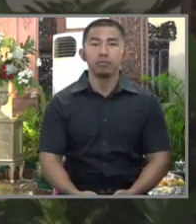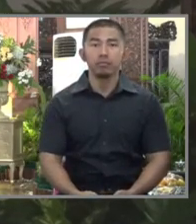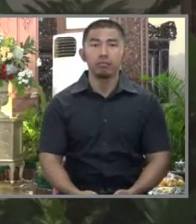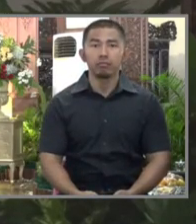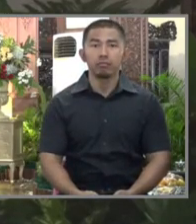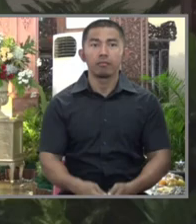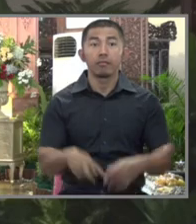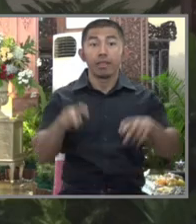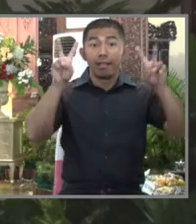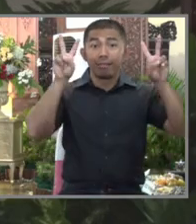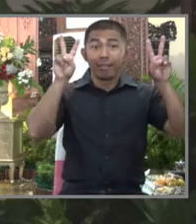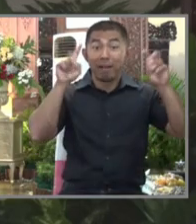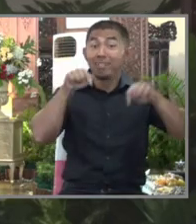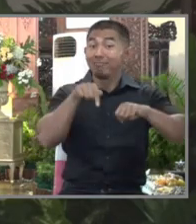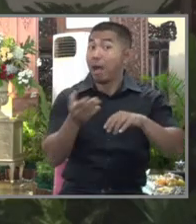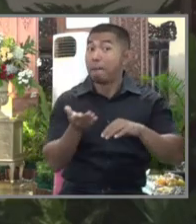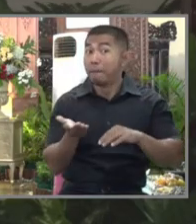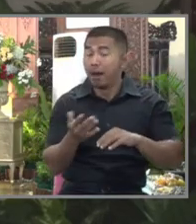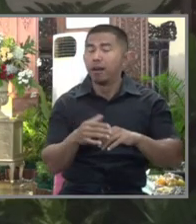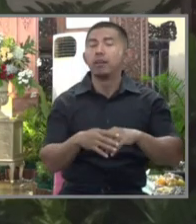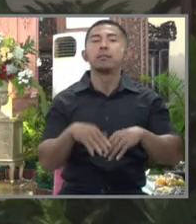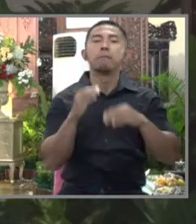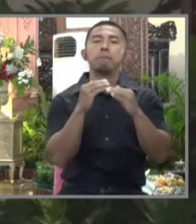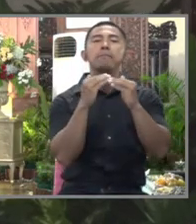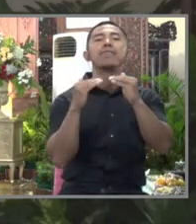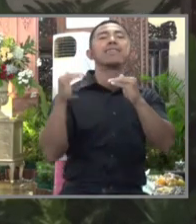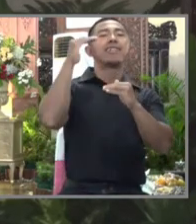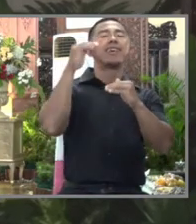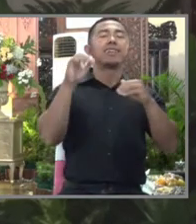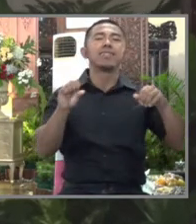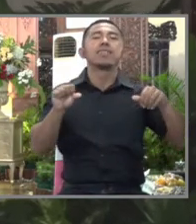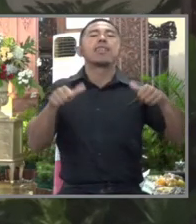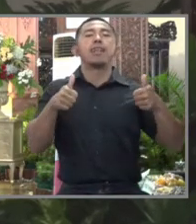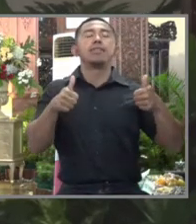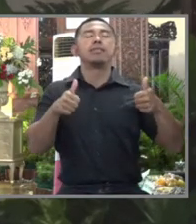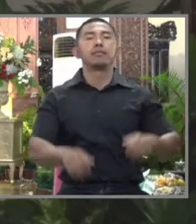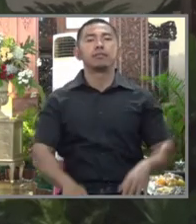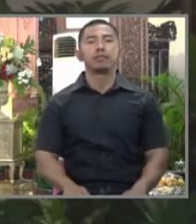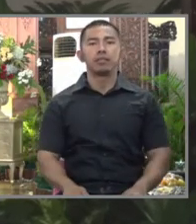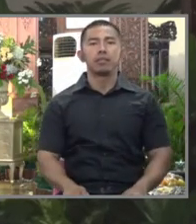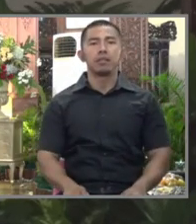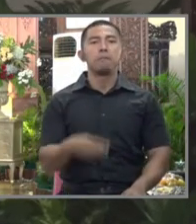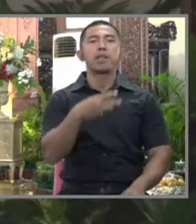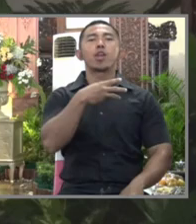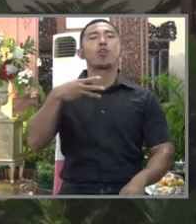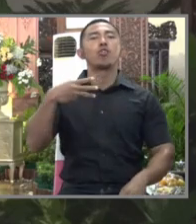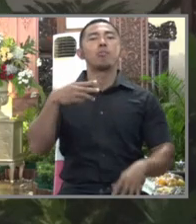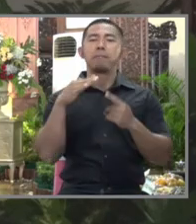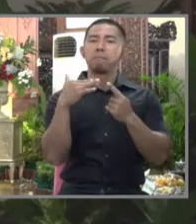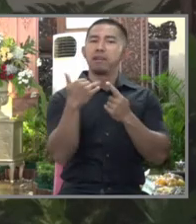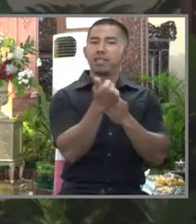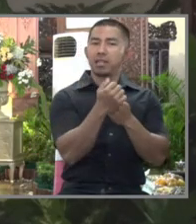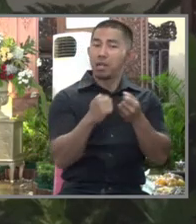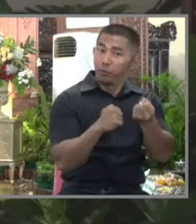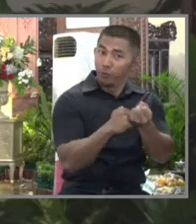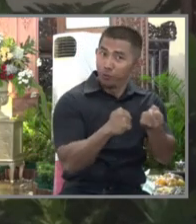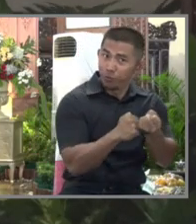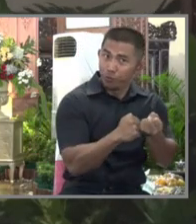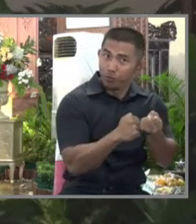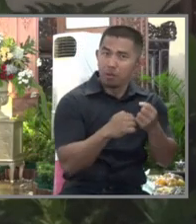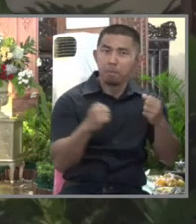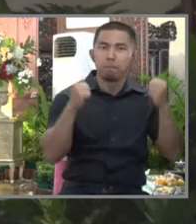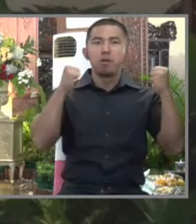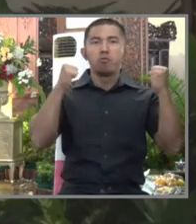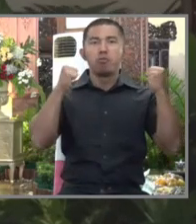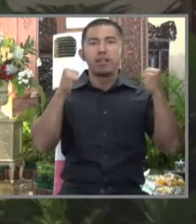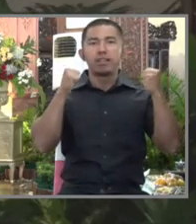tema Musren Bangwil ini yaitu peningkatan kesejahteraan perekonomian masyarakat didukung penguatan